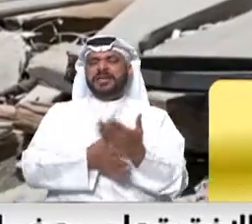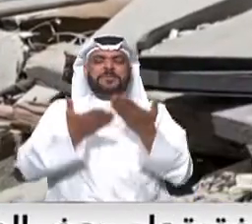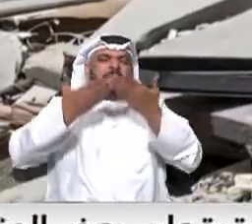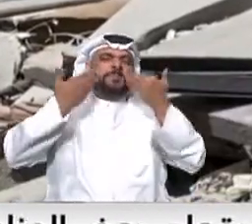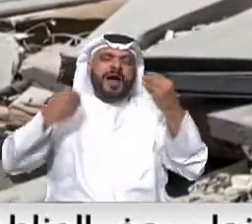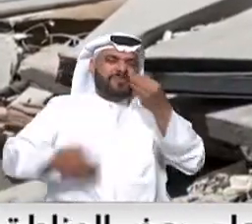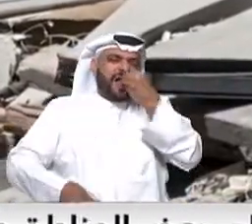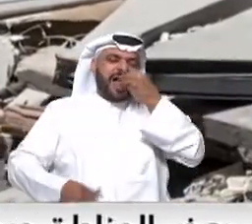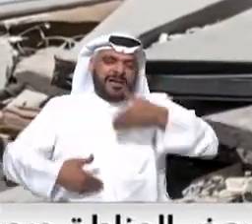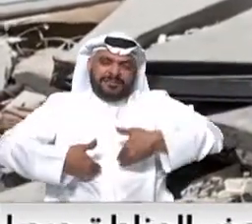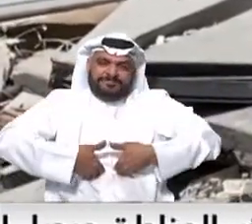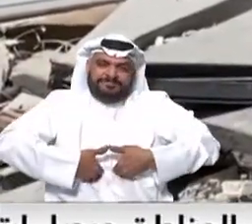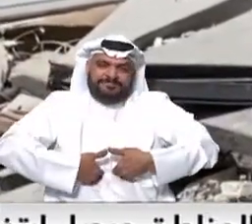التغذيه والجفاف